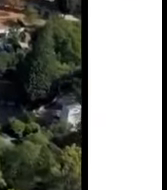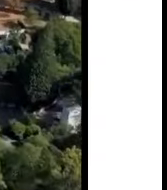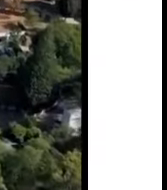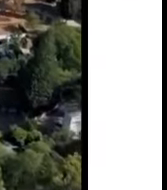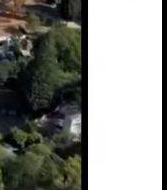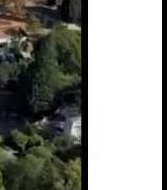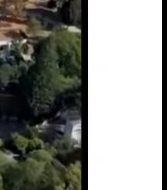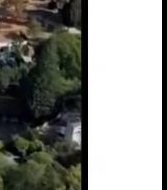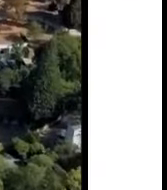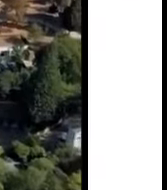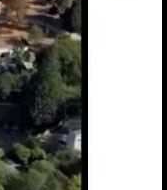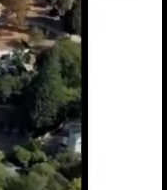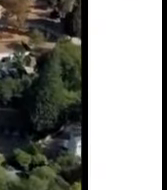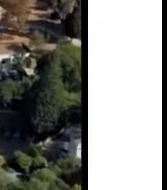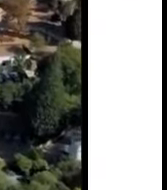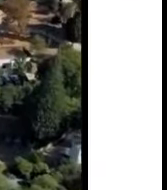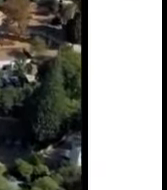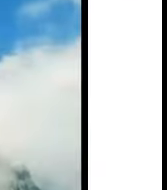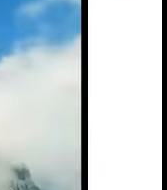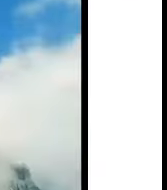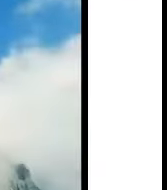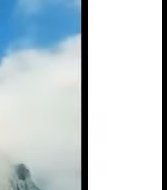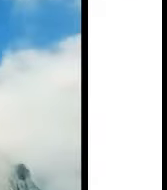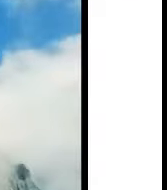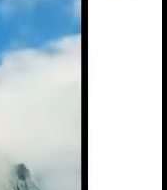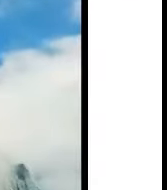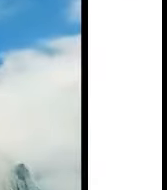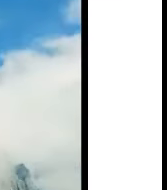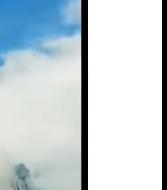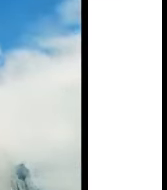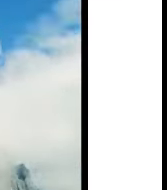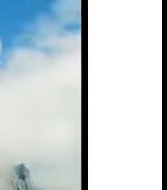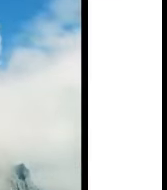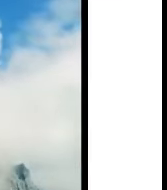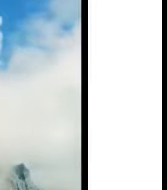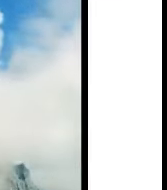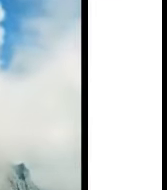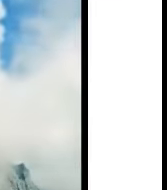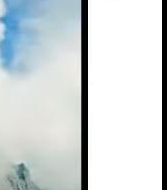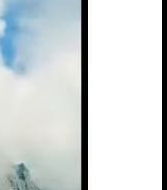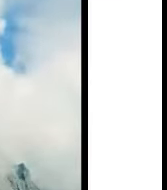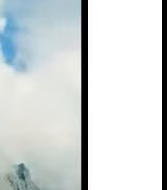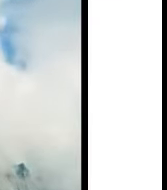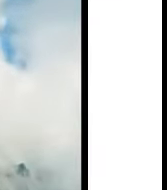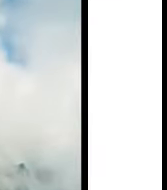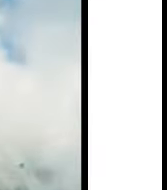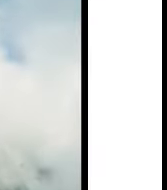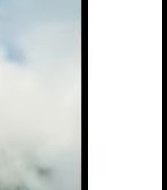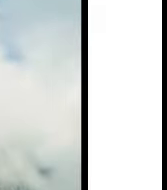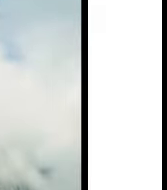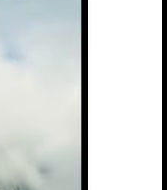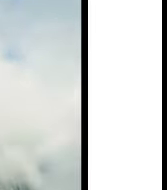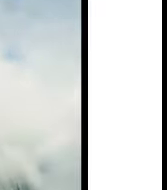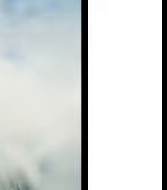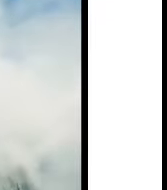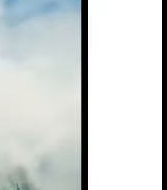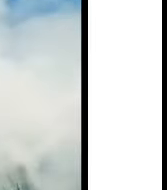abbiamo ricevuto un giardino. Ai nostri figli non possiamo lasciare un deserto.